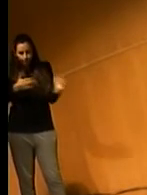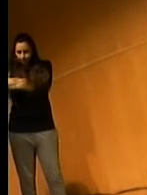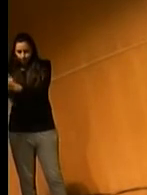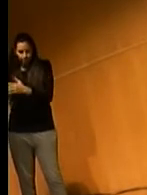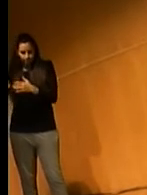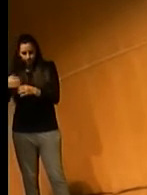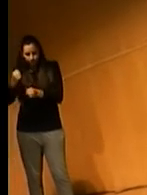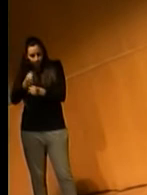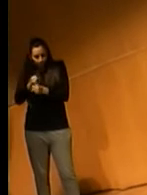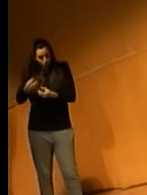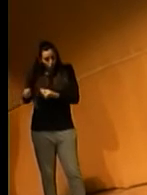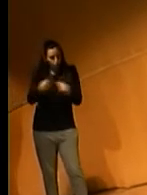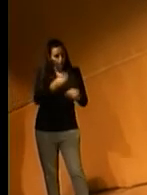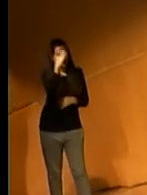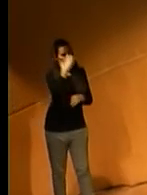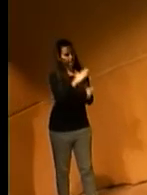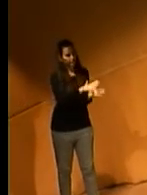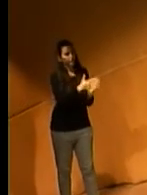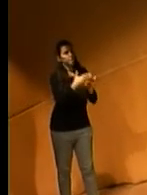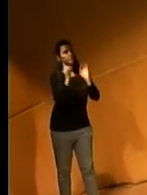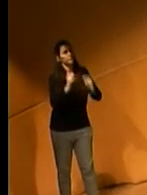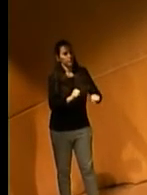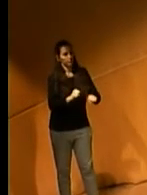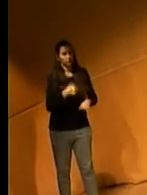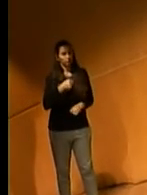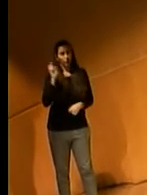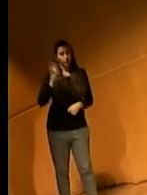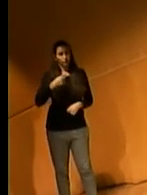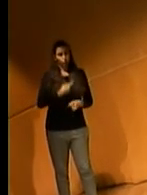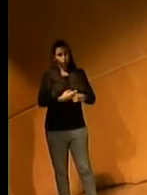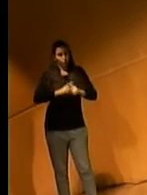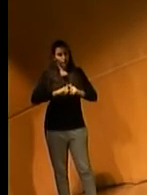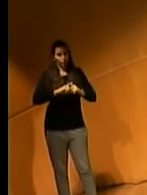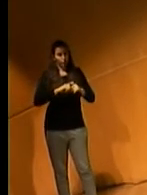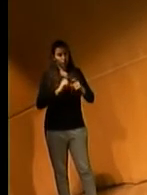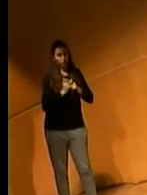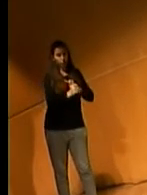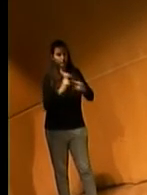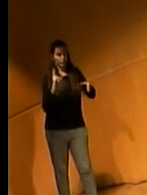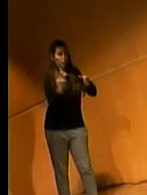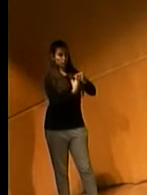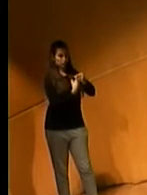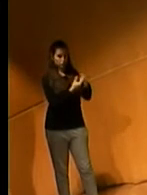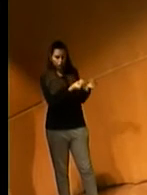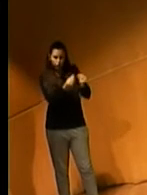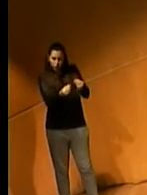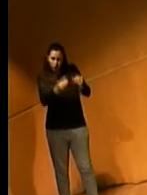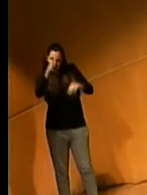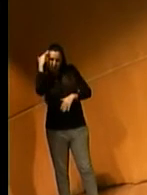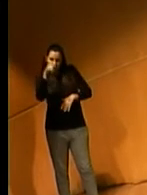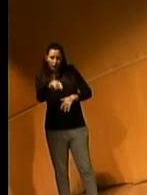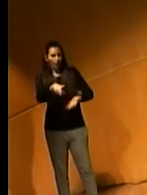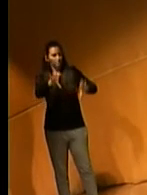s'épanouit, progresse, évolue. Je suis convaincue que le dispositif ULIS permet de faire une place à l'élève. C'est une des